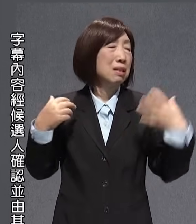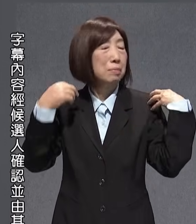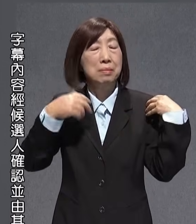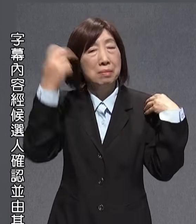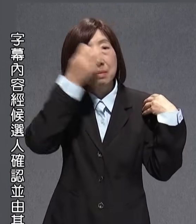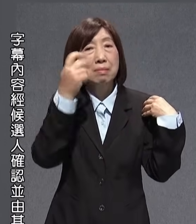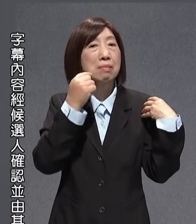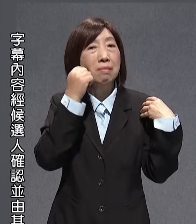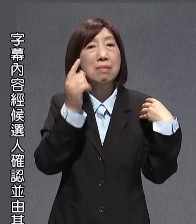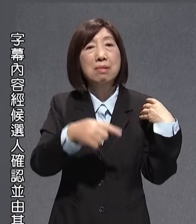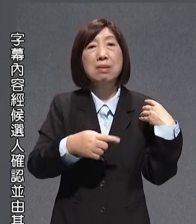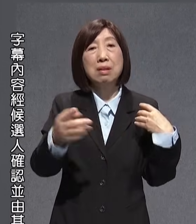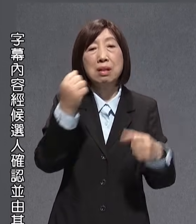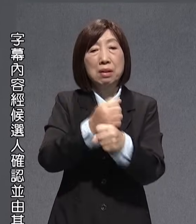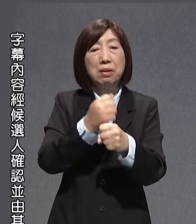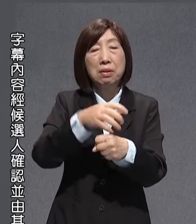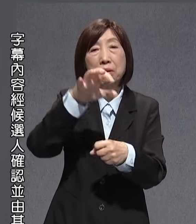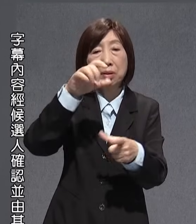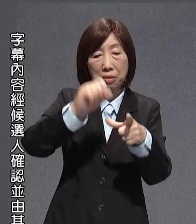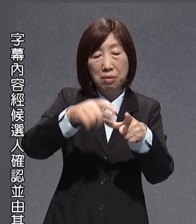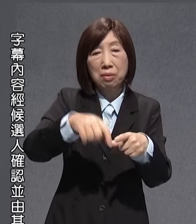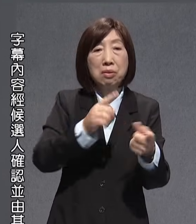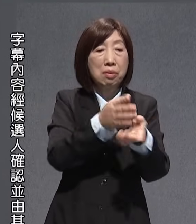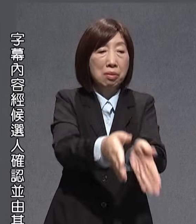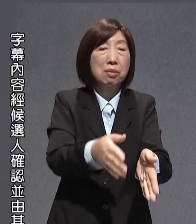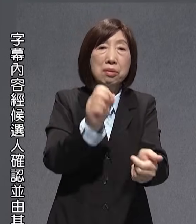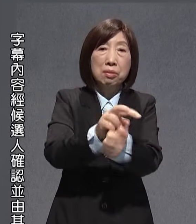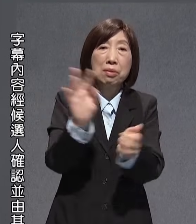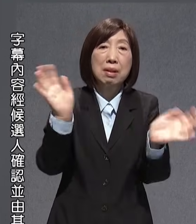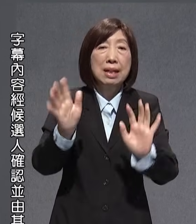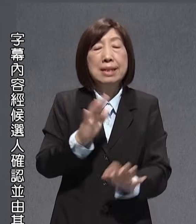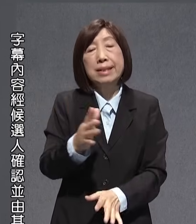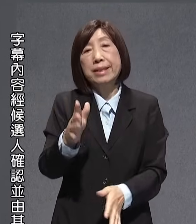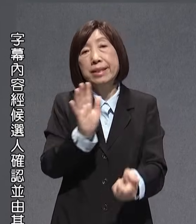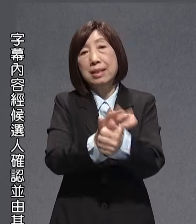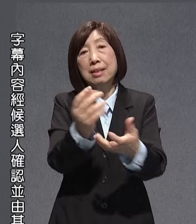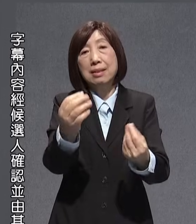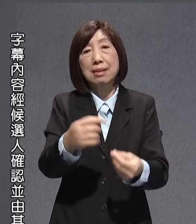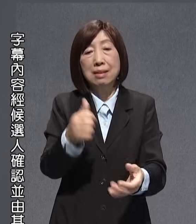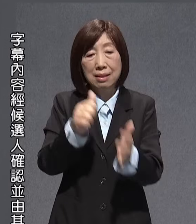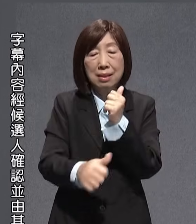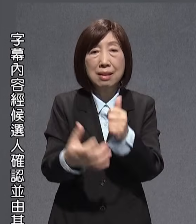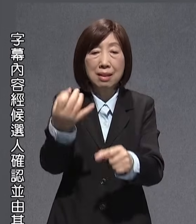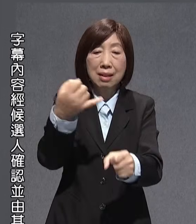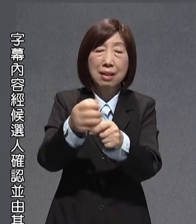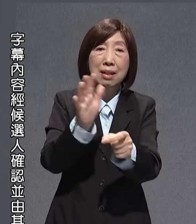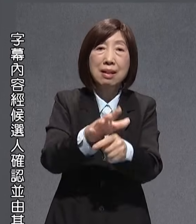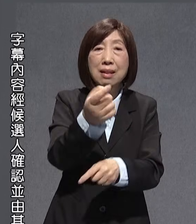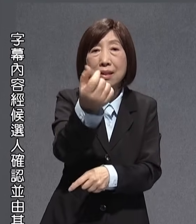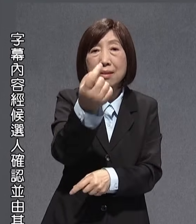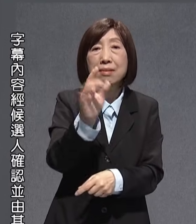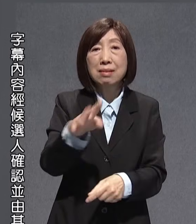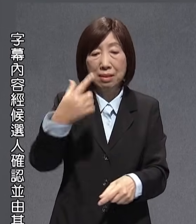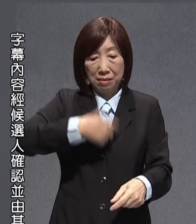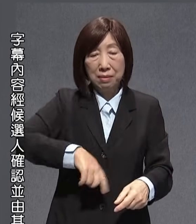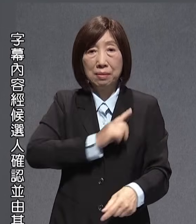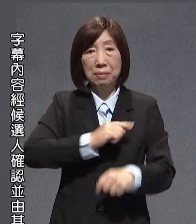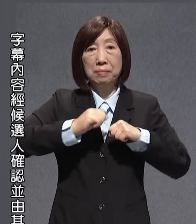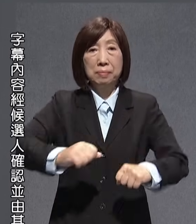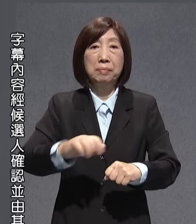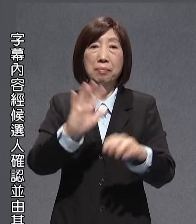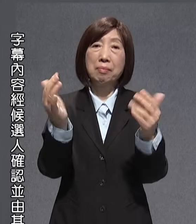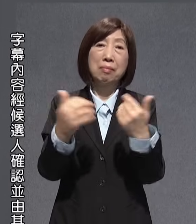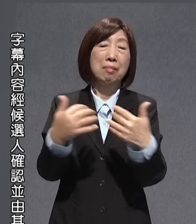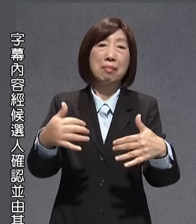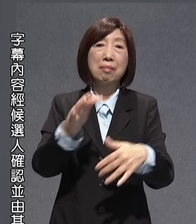场对育儿也不友善，然后生育津贴补助太少，还有最后是个人的身体状况。不过